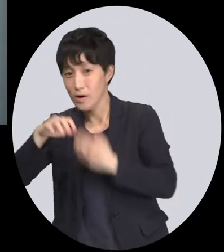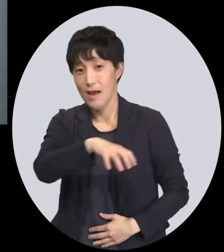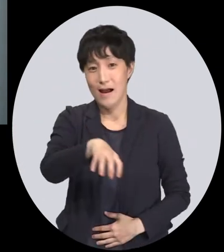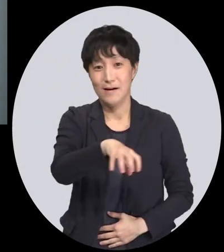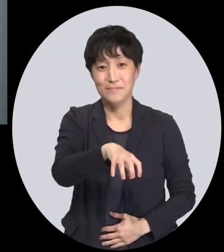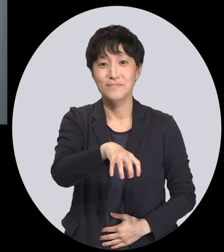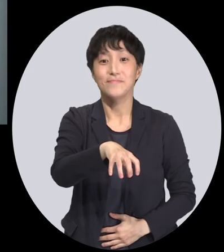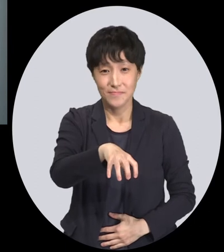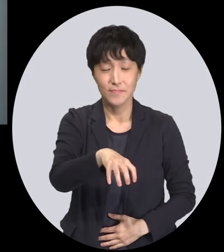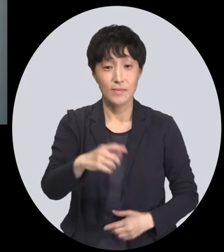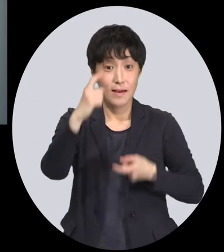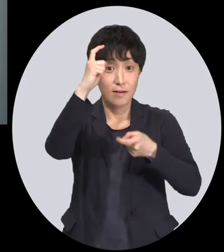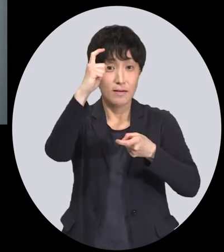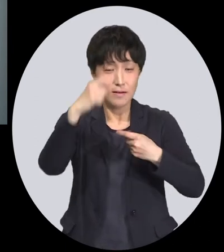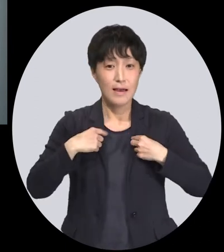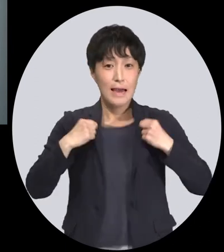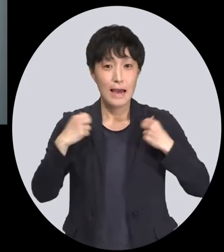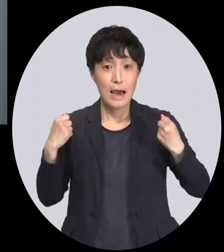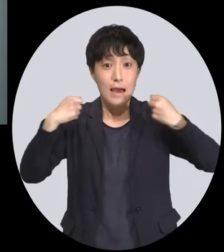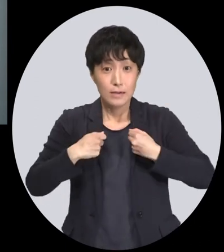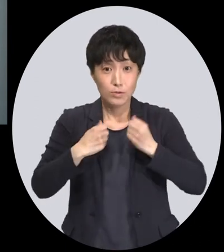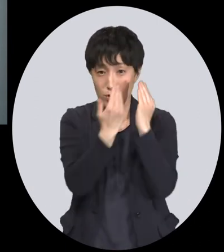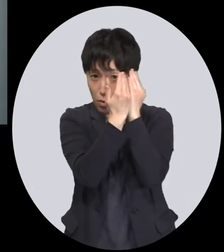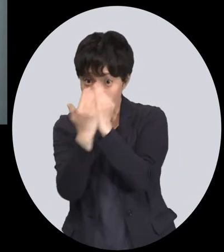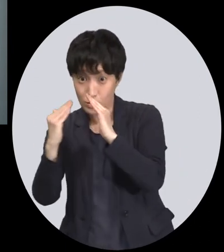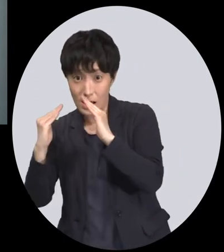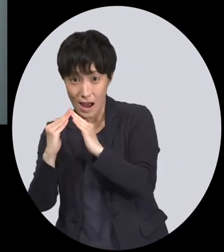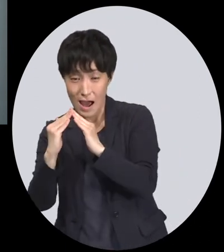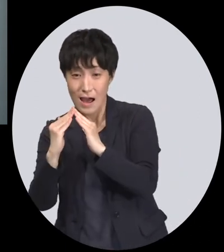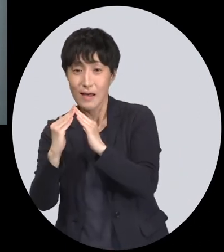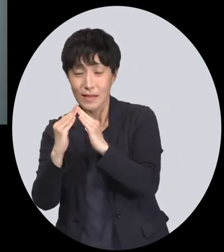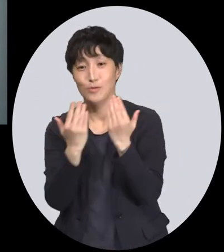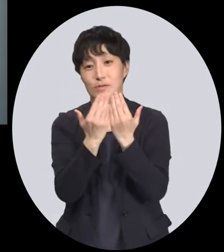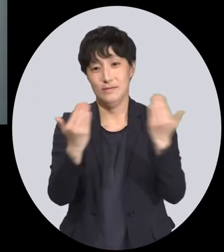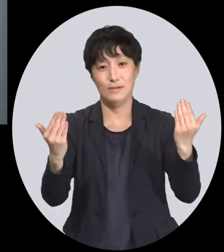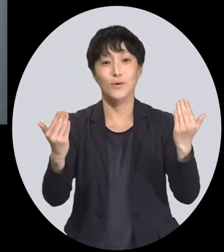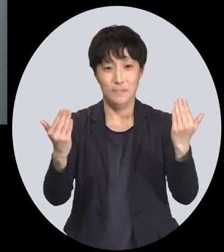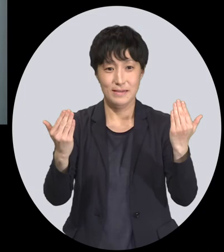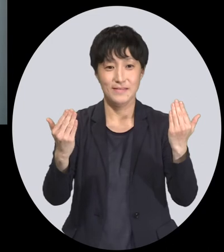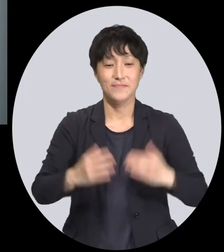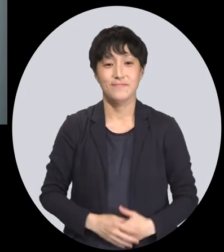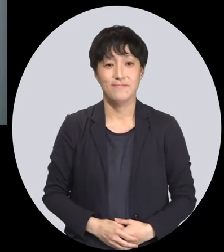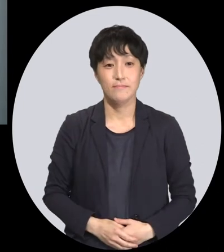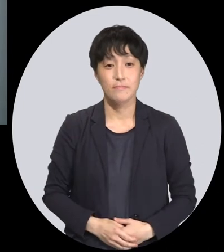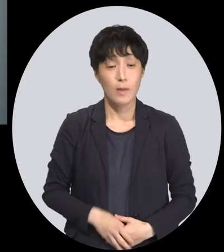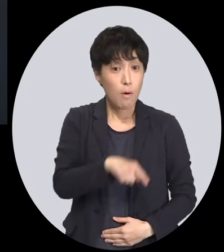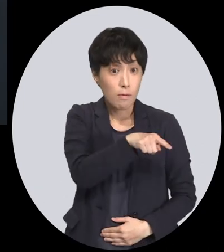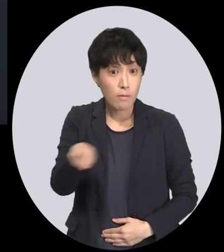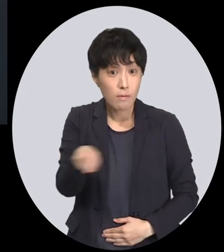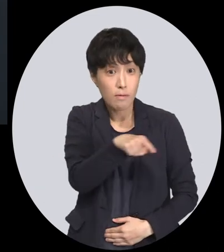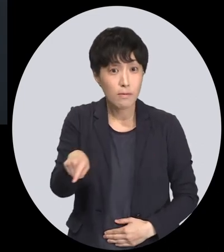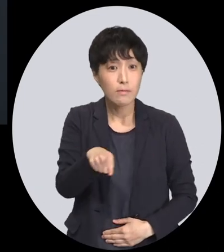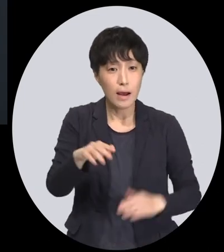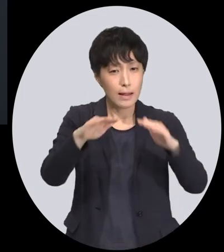除く部屋になっています衣装の隠れ家というセクションです中